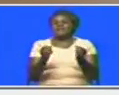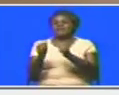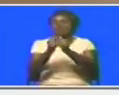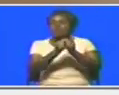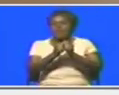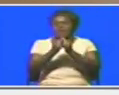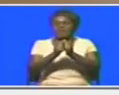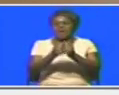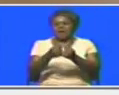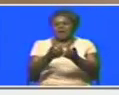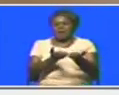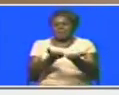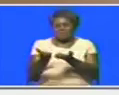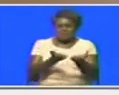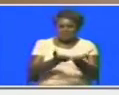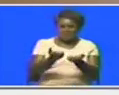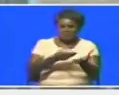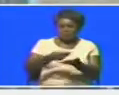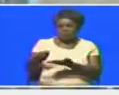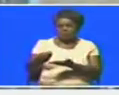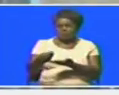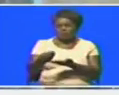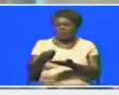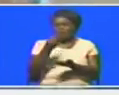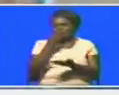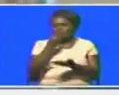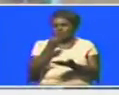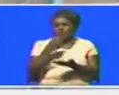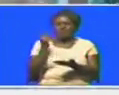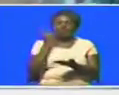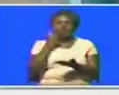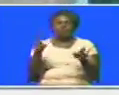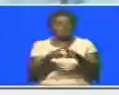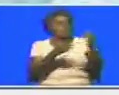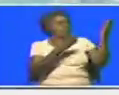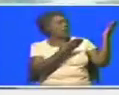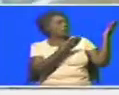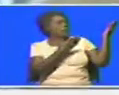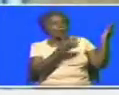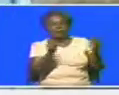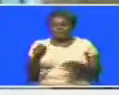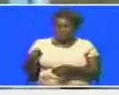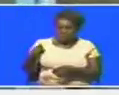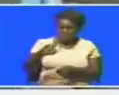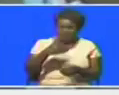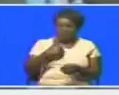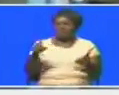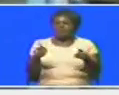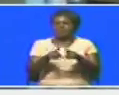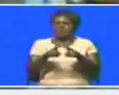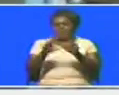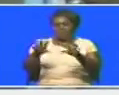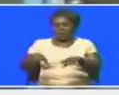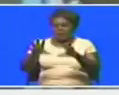pamoja wakiuziana na kununua nafaka. Maduka kama haya yanayouza mbegu za nafaka na hata masoko